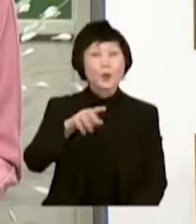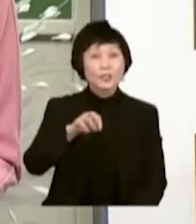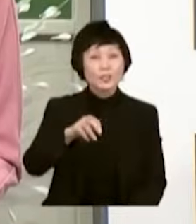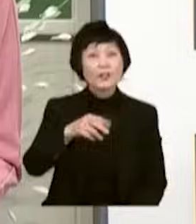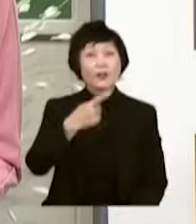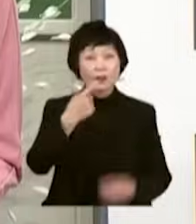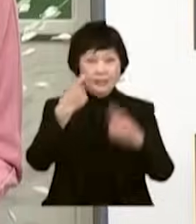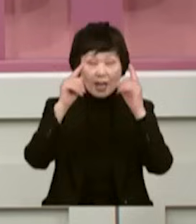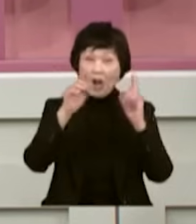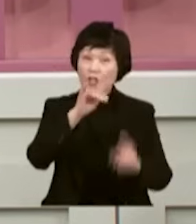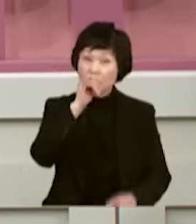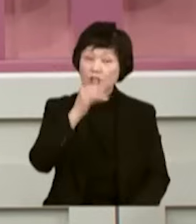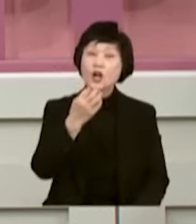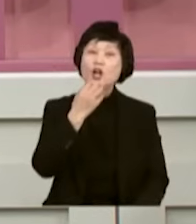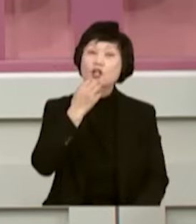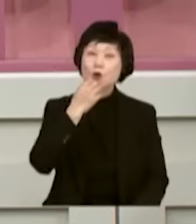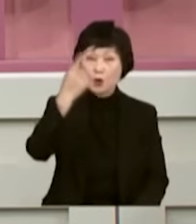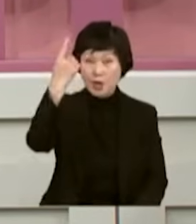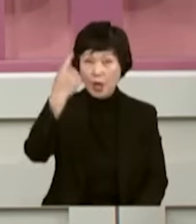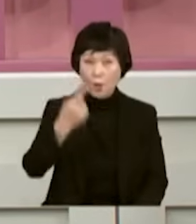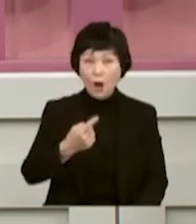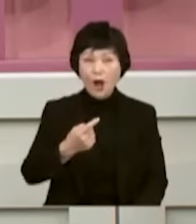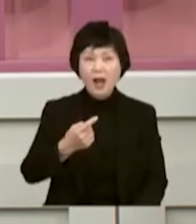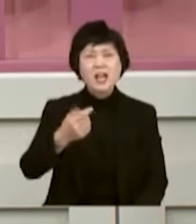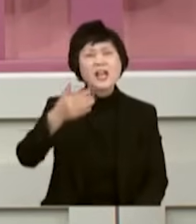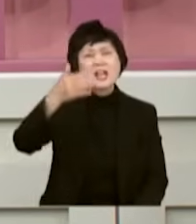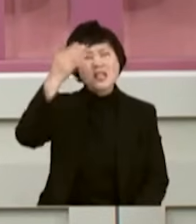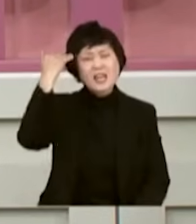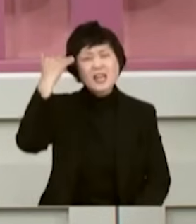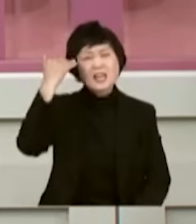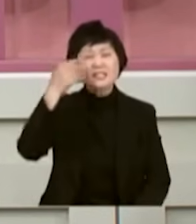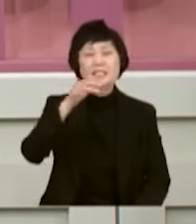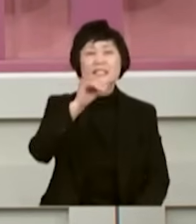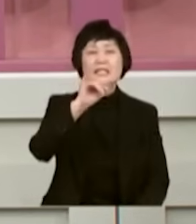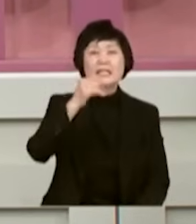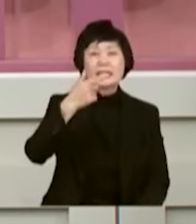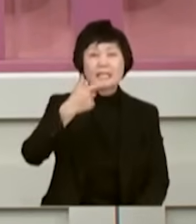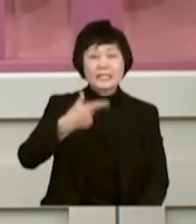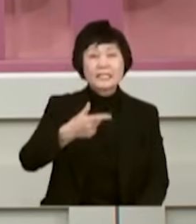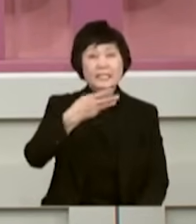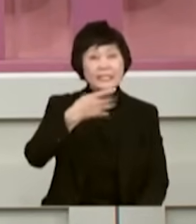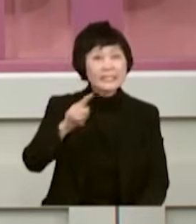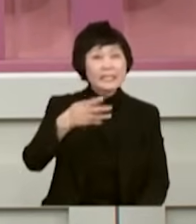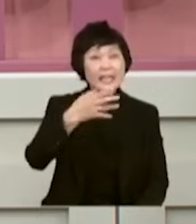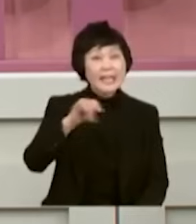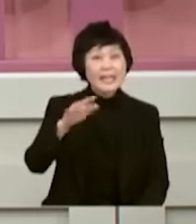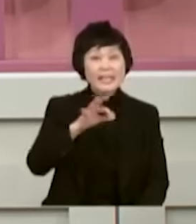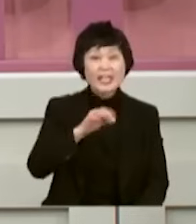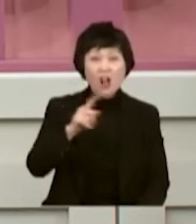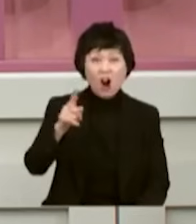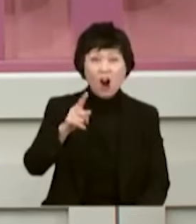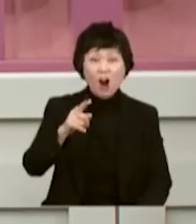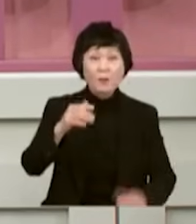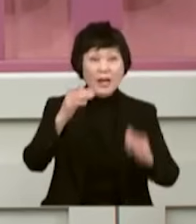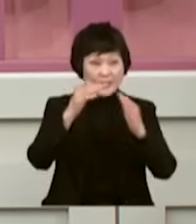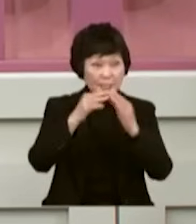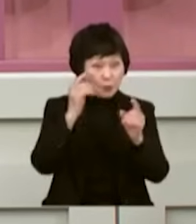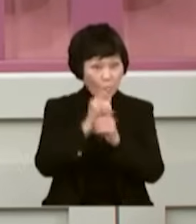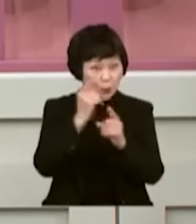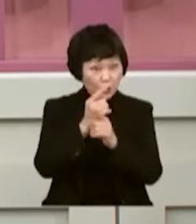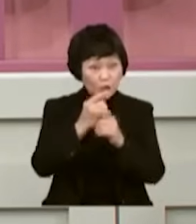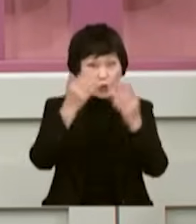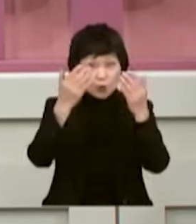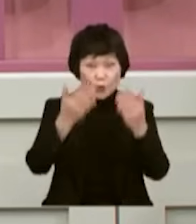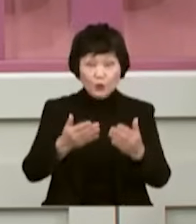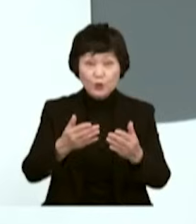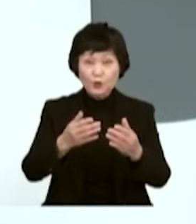졸업하고 광주에 있죠. 서울에 올라와서 인테리어 하는 옛날에 TV에 직구며 주고 하는 그런 프로그램이 있었어요. 네,